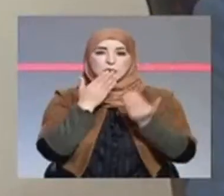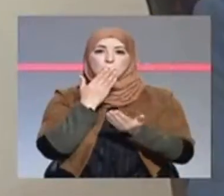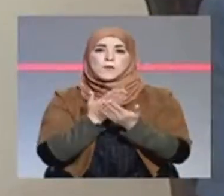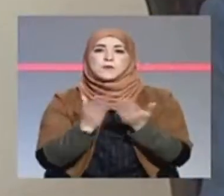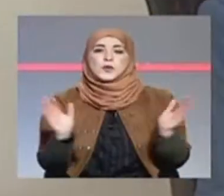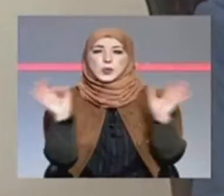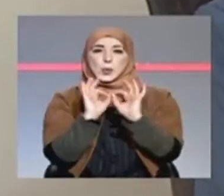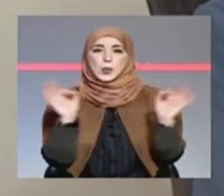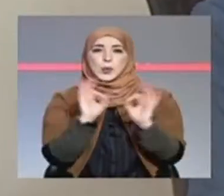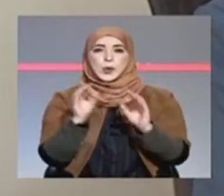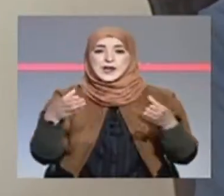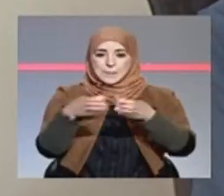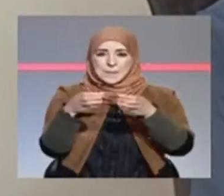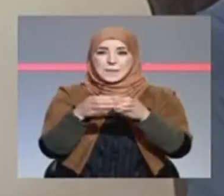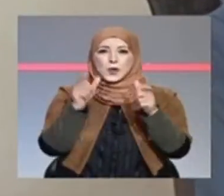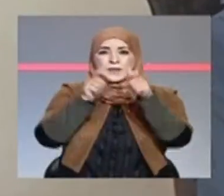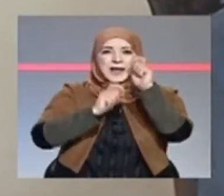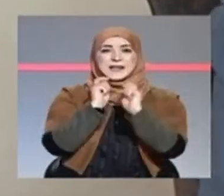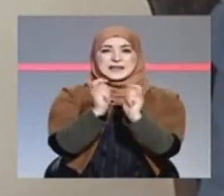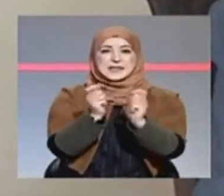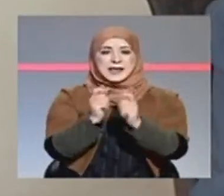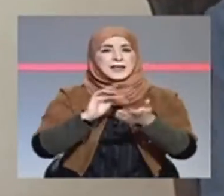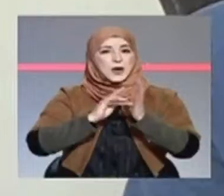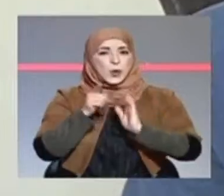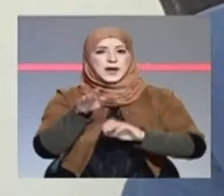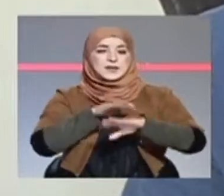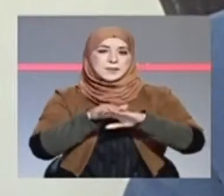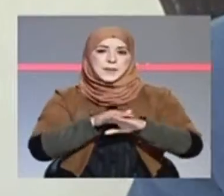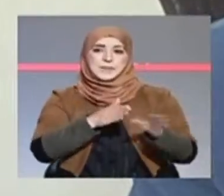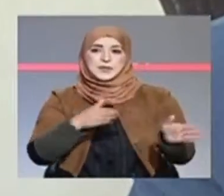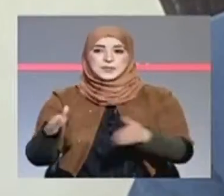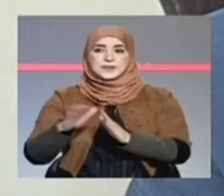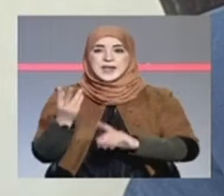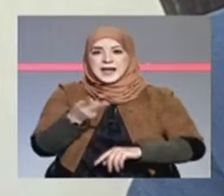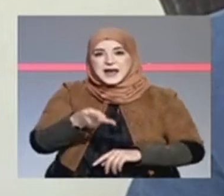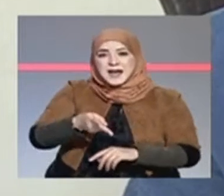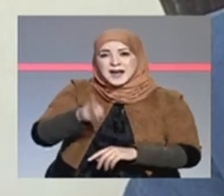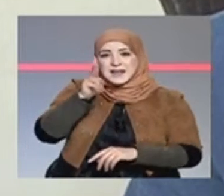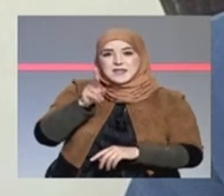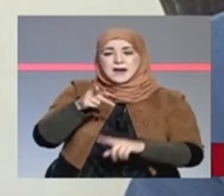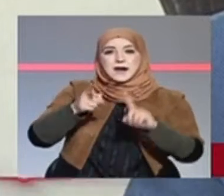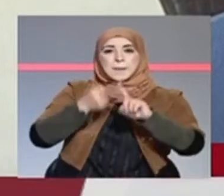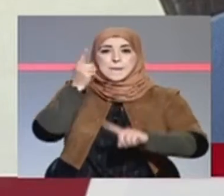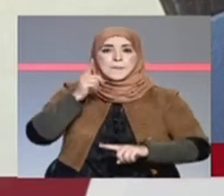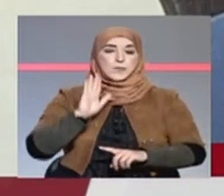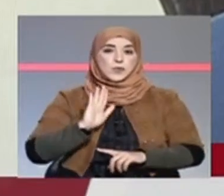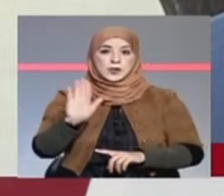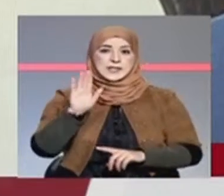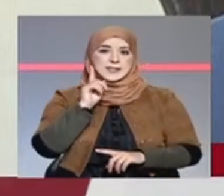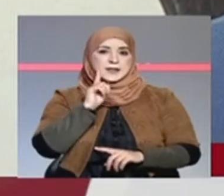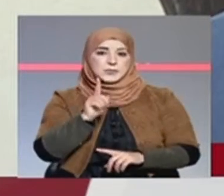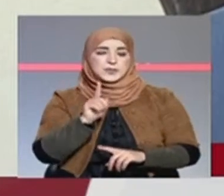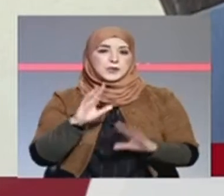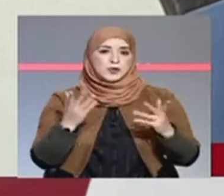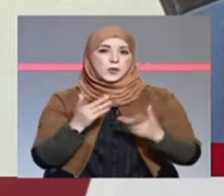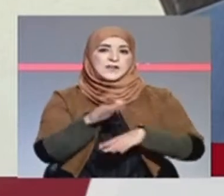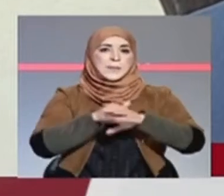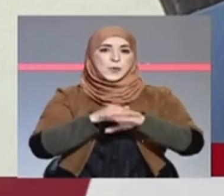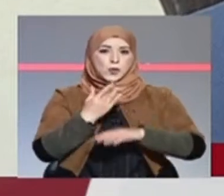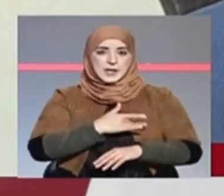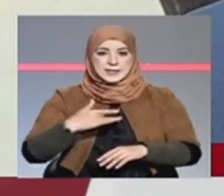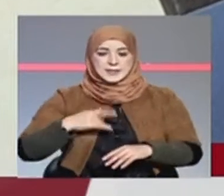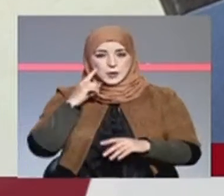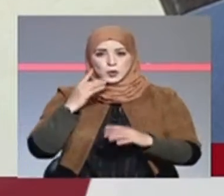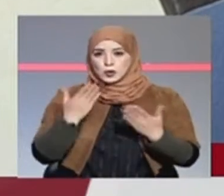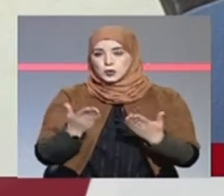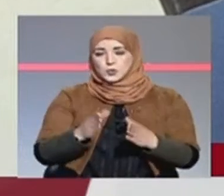السياسيه اضافه الى الاخفاق الاتصال اغلب المختصين في الاتصال الاساس الاتصال الصحي يقول